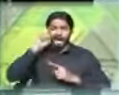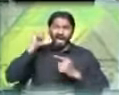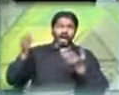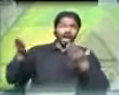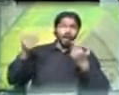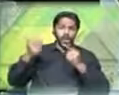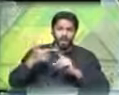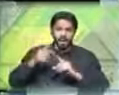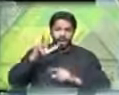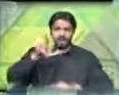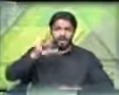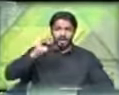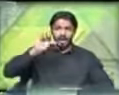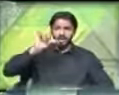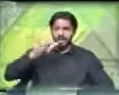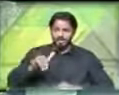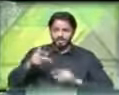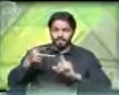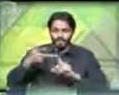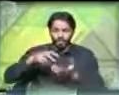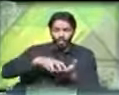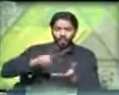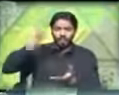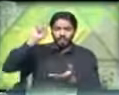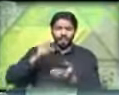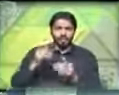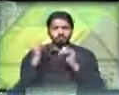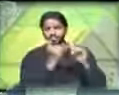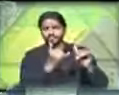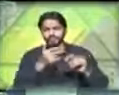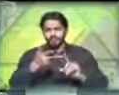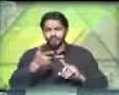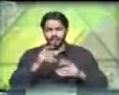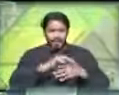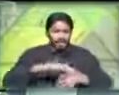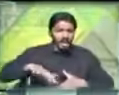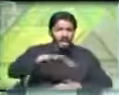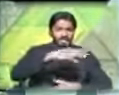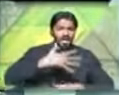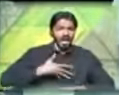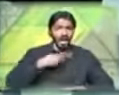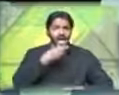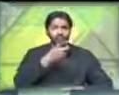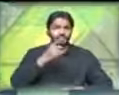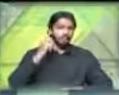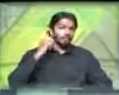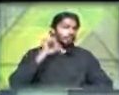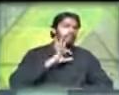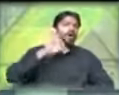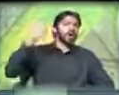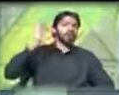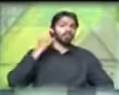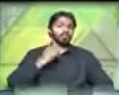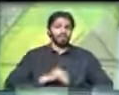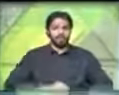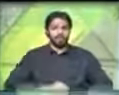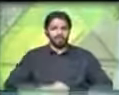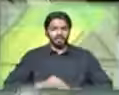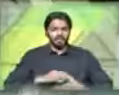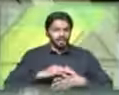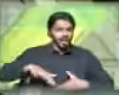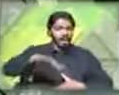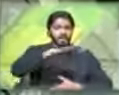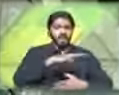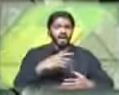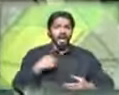الخلق وترك التقوى. سليم. طلب محمدة الخلق يعني يطلب المجد والثناء والشهرة عند الخلق،